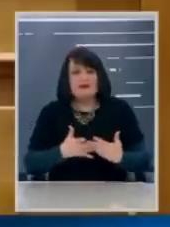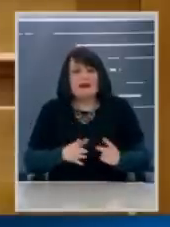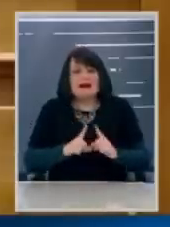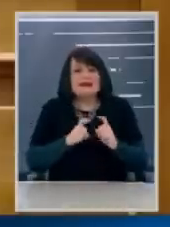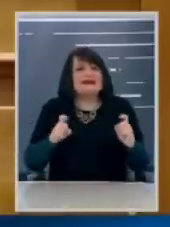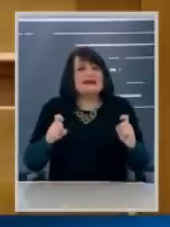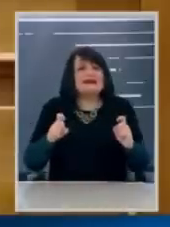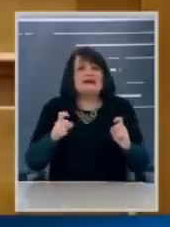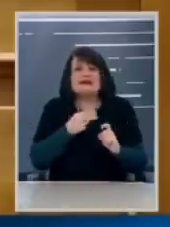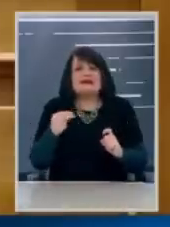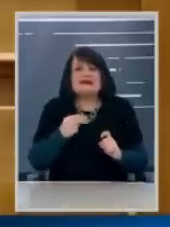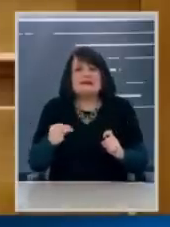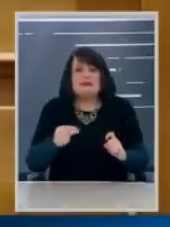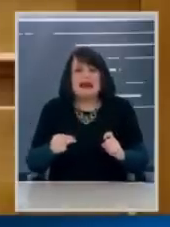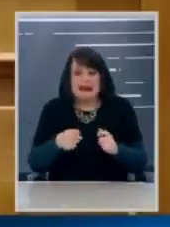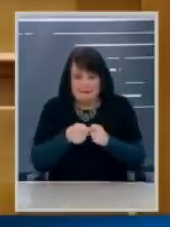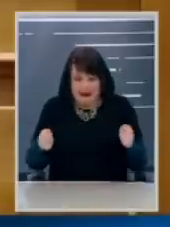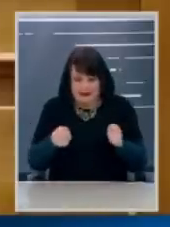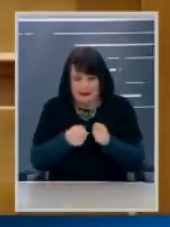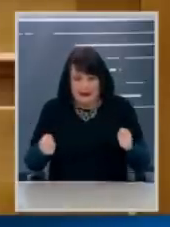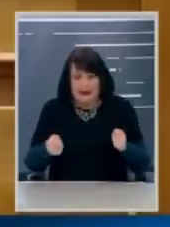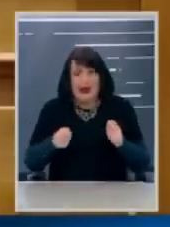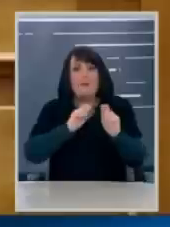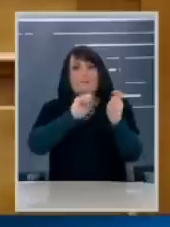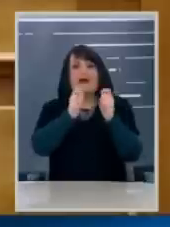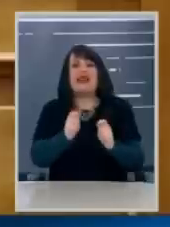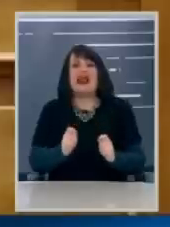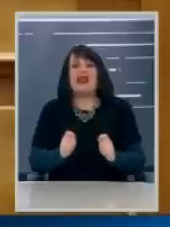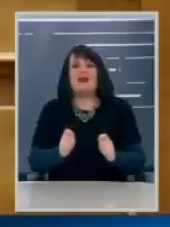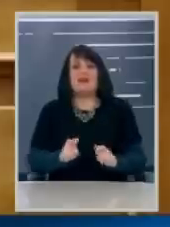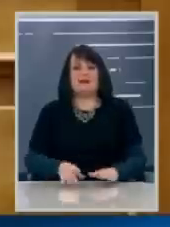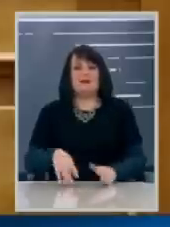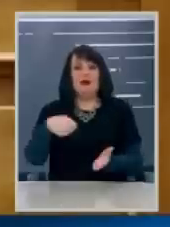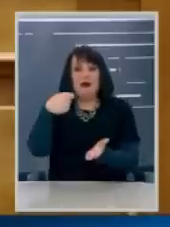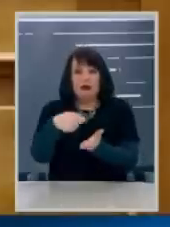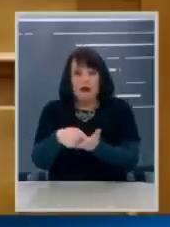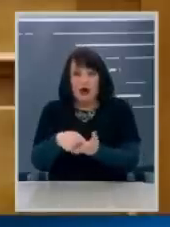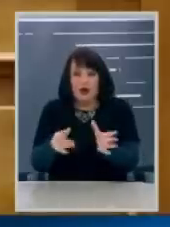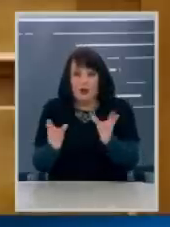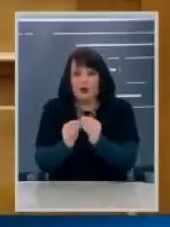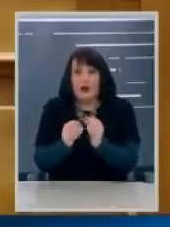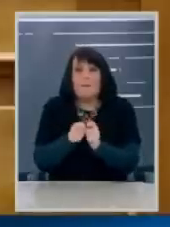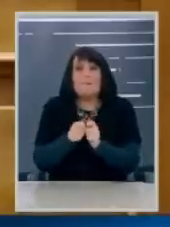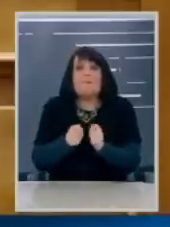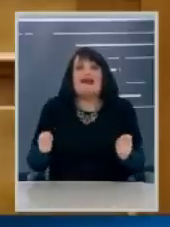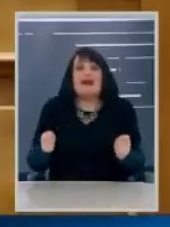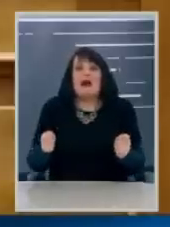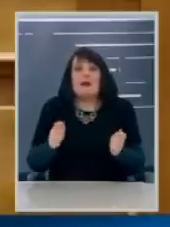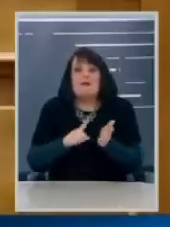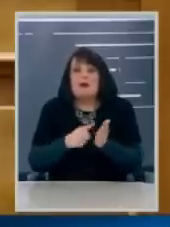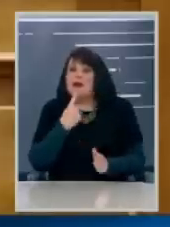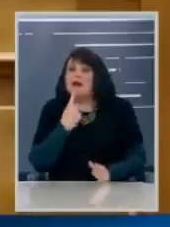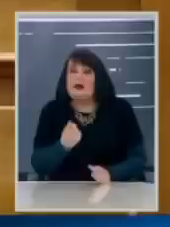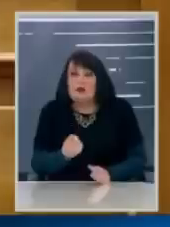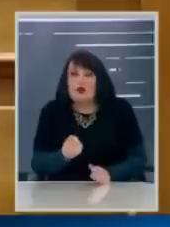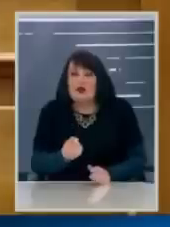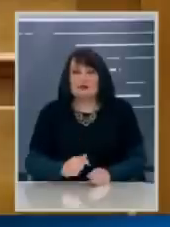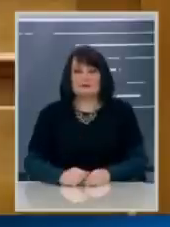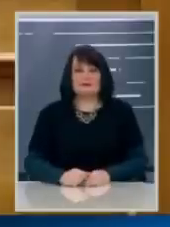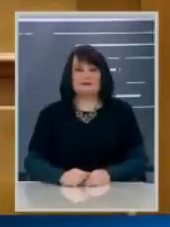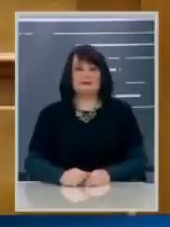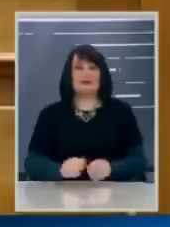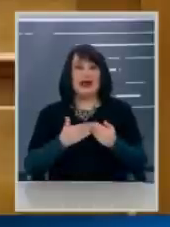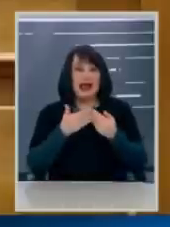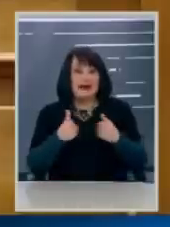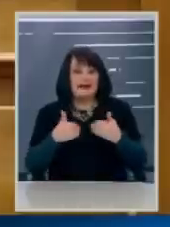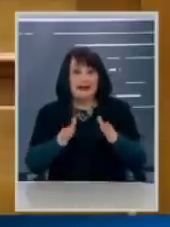είναι μεταρρυθμίσεις και τι είναι μέτρα? Το να βάζεις φόρο είναι μέτρα. Πρέπει να το εξηγήσουμε αυτό στον κόσμο. Το να ανοίγεις όμως τα επαγγέλματα,